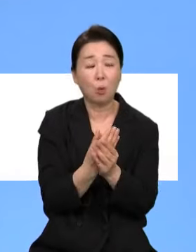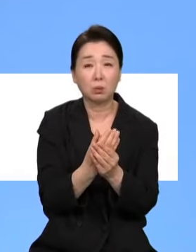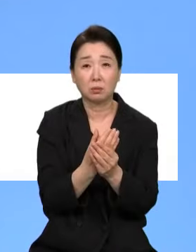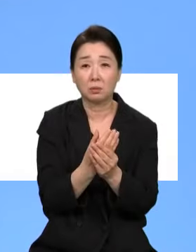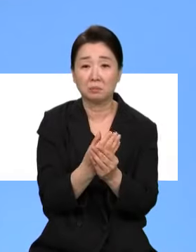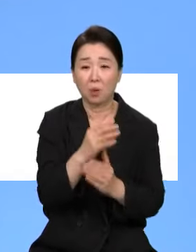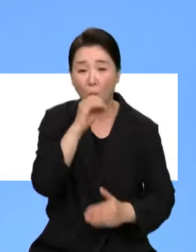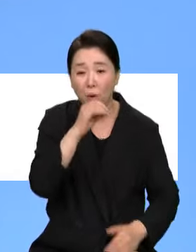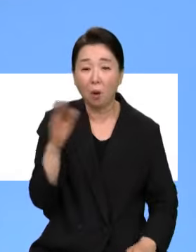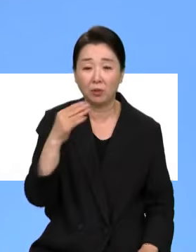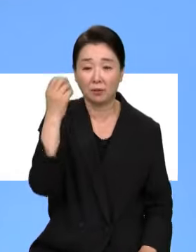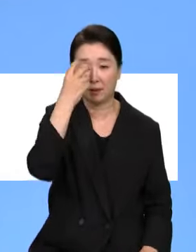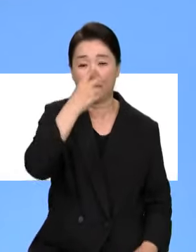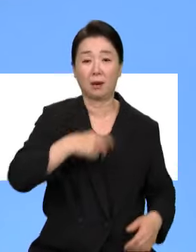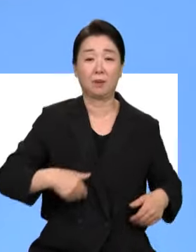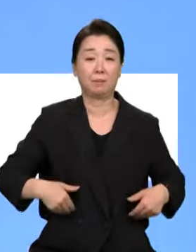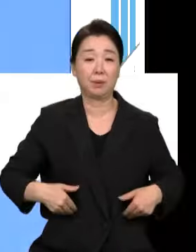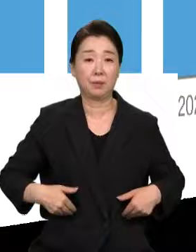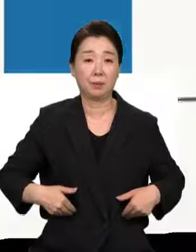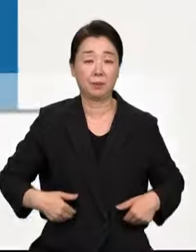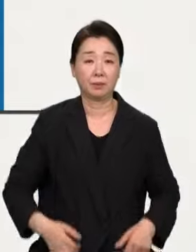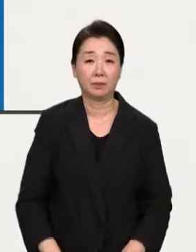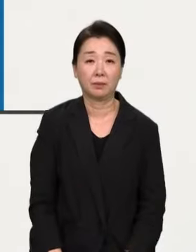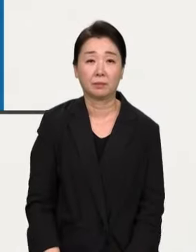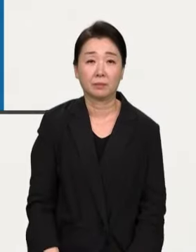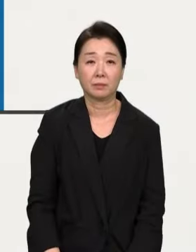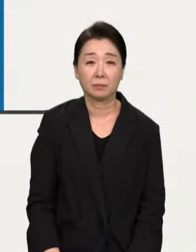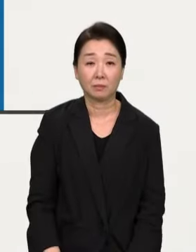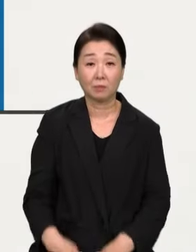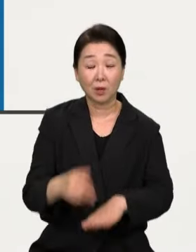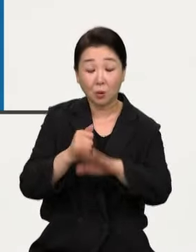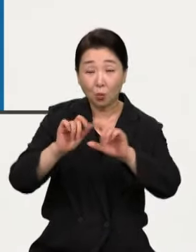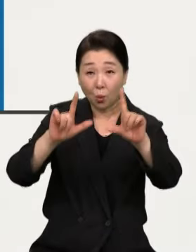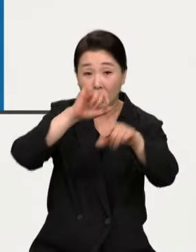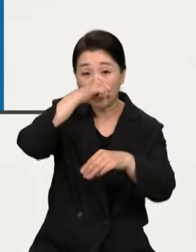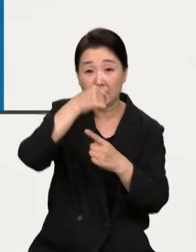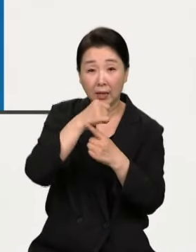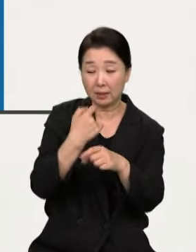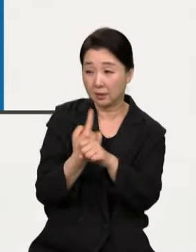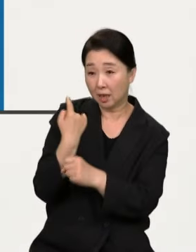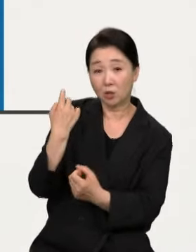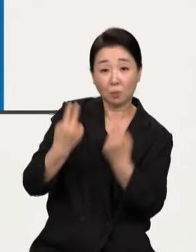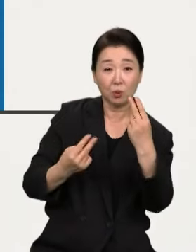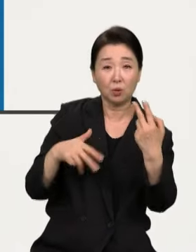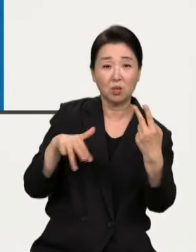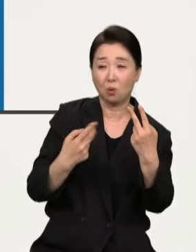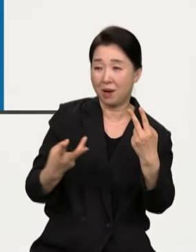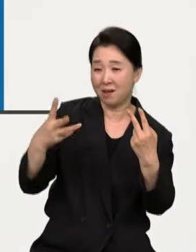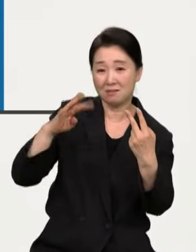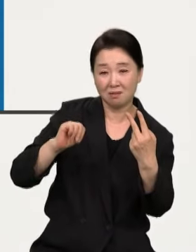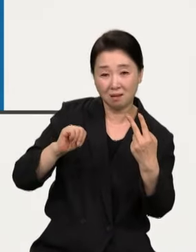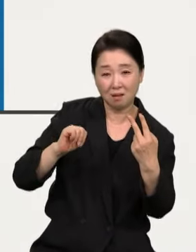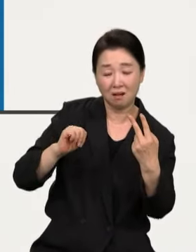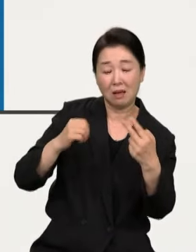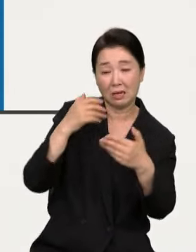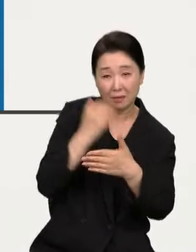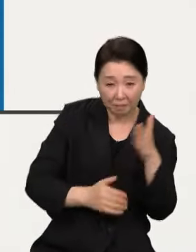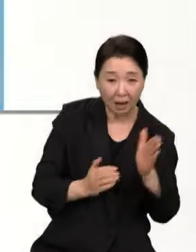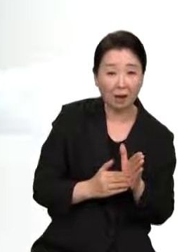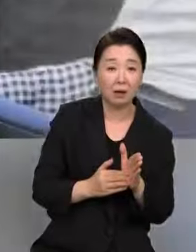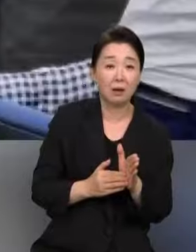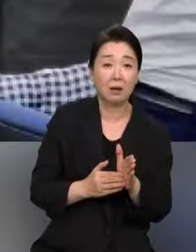베이스에서 재점검 해야 됩니다이 때문에 올해 예산은 지난해보다 2조 8천억원 가량 대폭